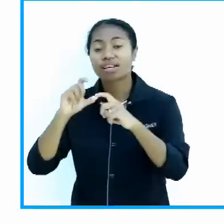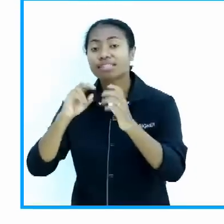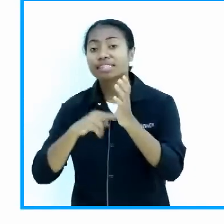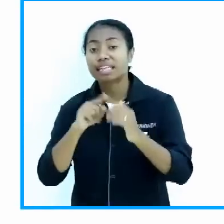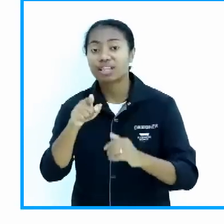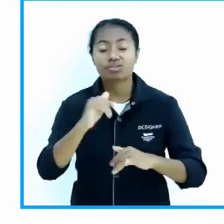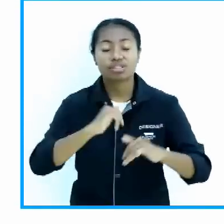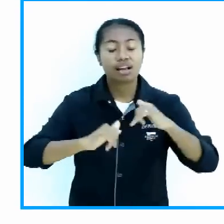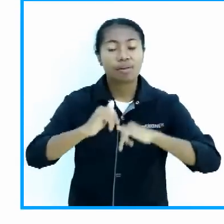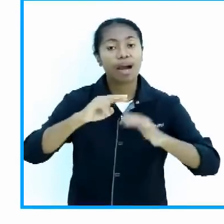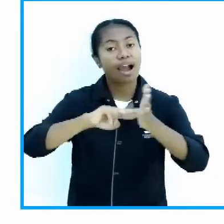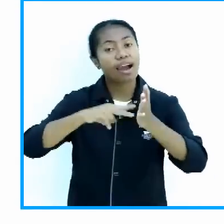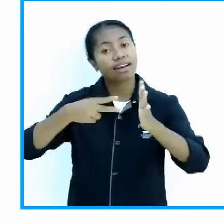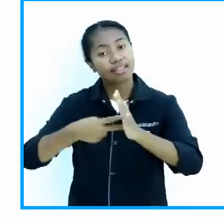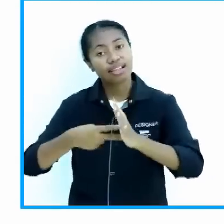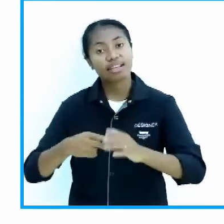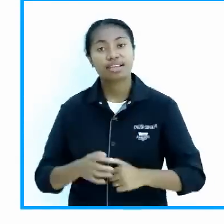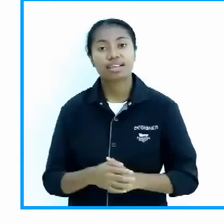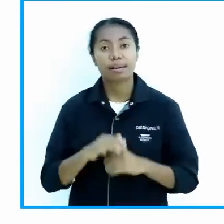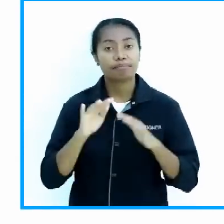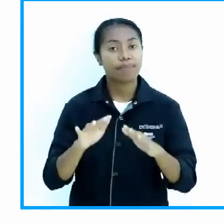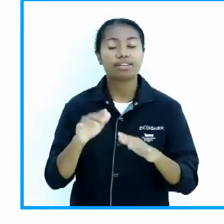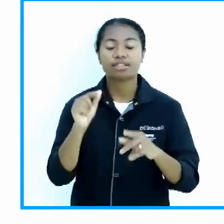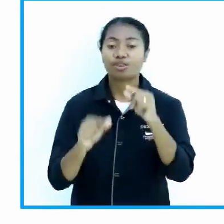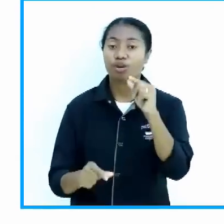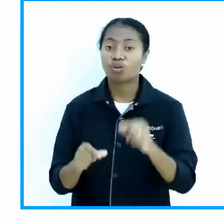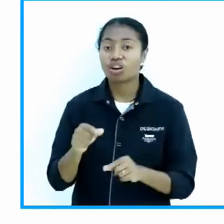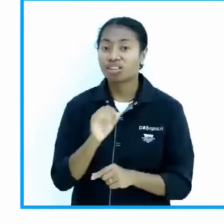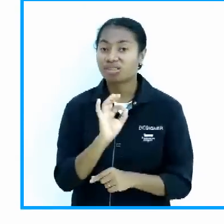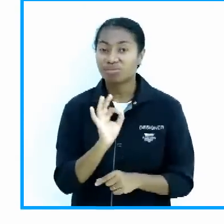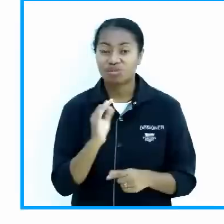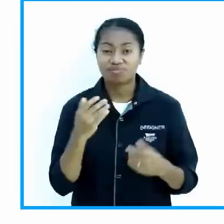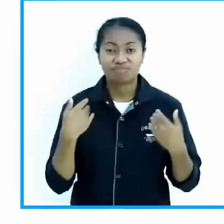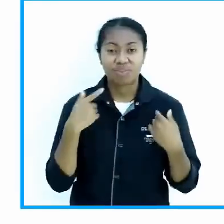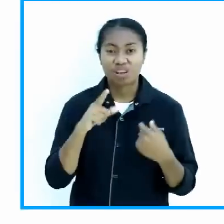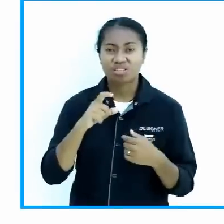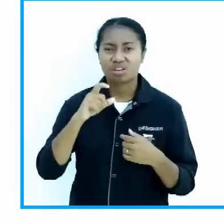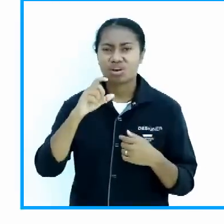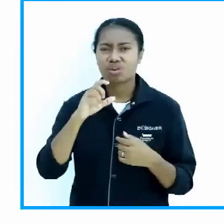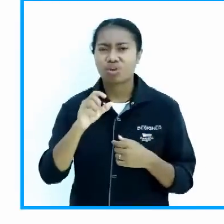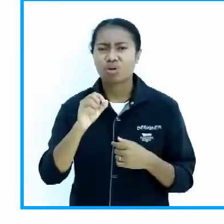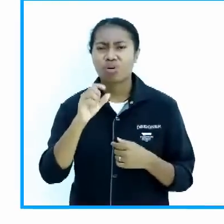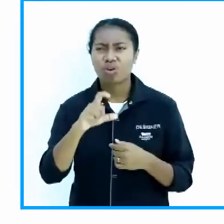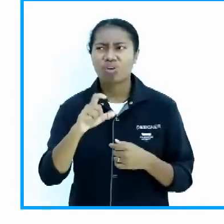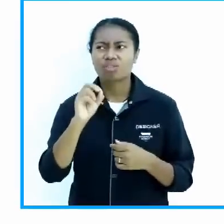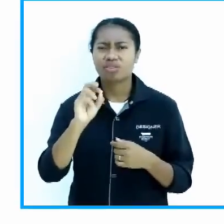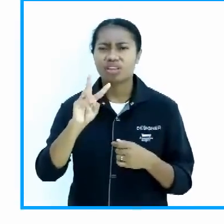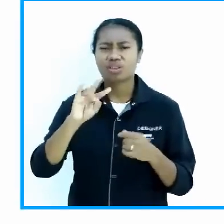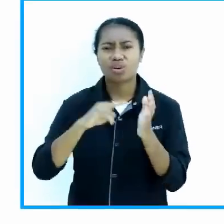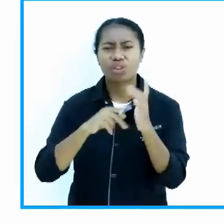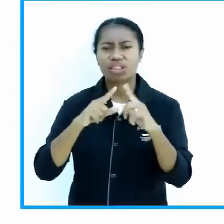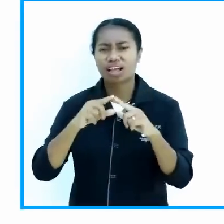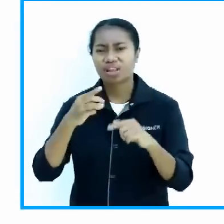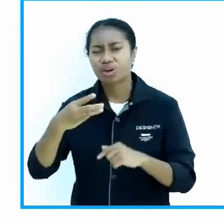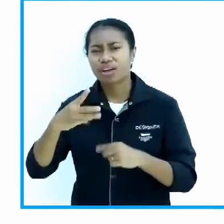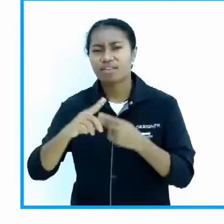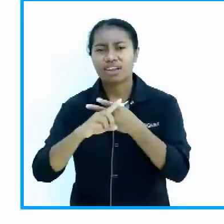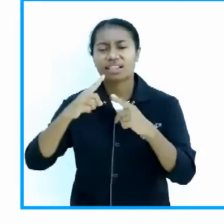Artinya banyak orang mengeluh, kok Sinovac efektivitasnya cuma 65%. Saya mau